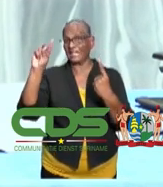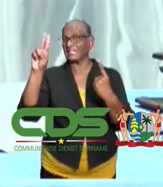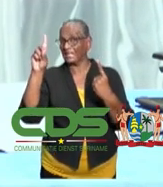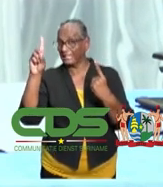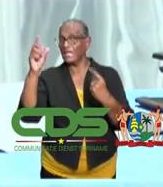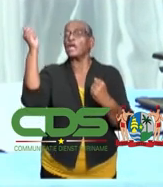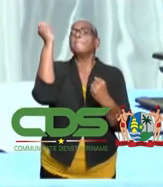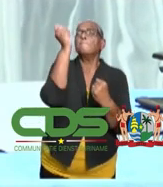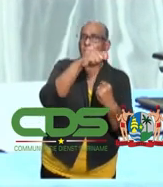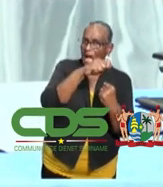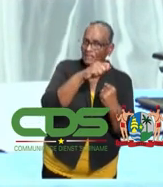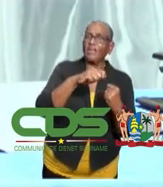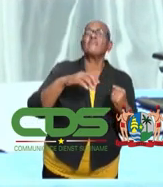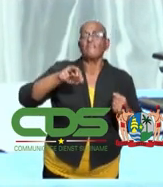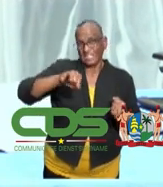februari